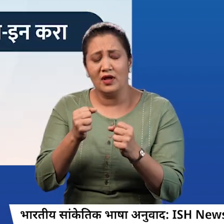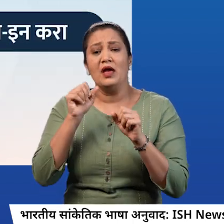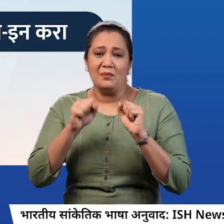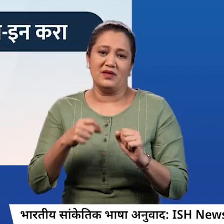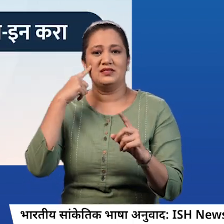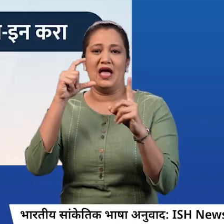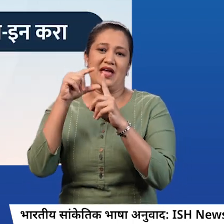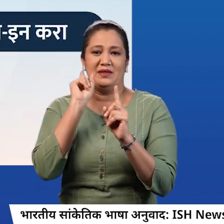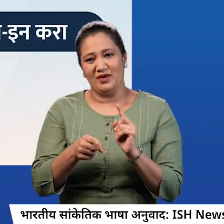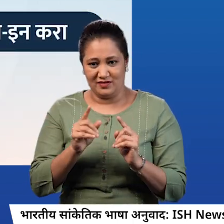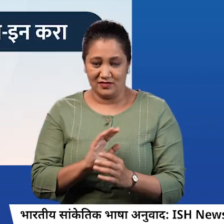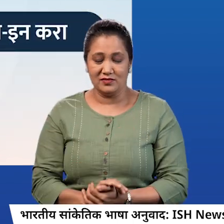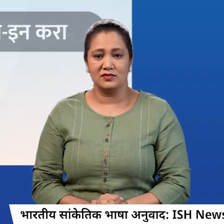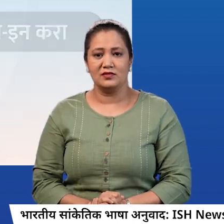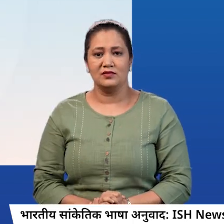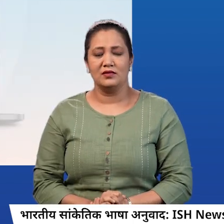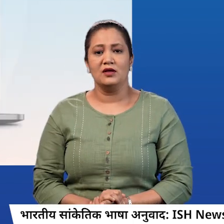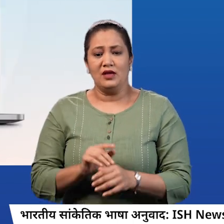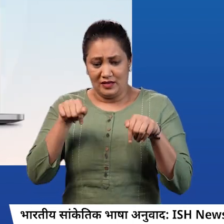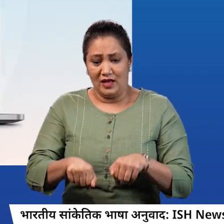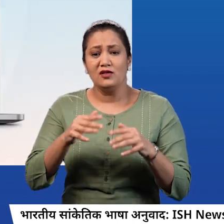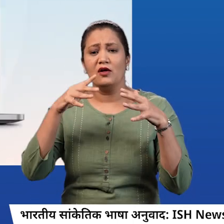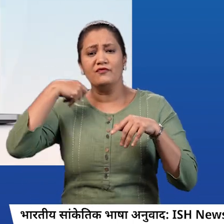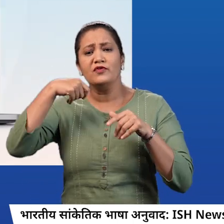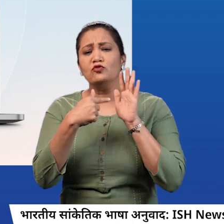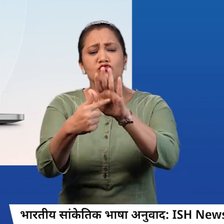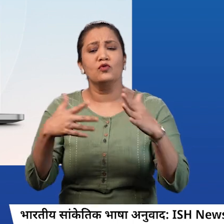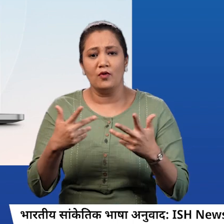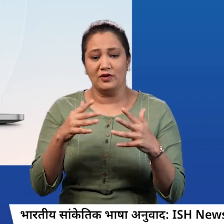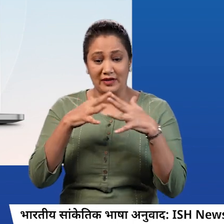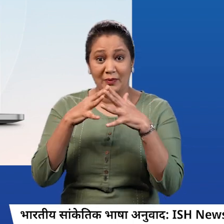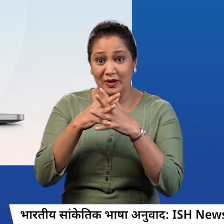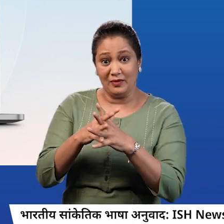आपल्याला खातं तयार करून लॉग इन करावं लागतं. या व्हिडिओमध्ये आपण